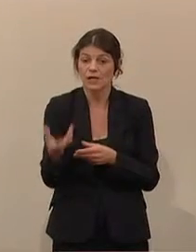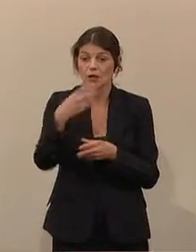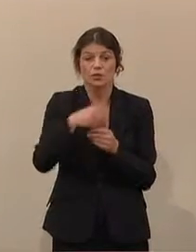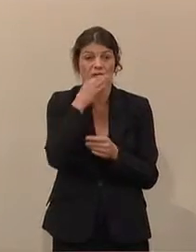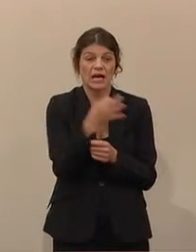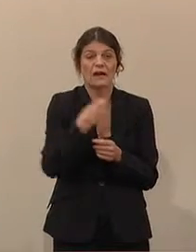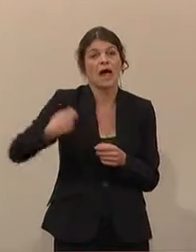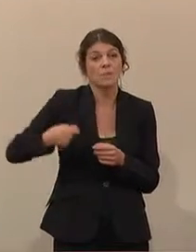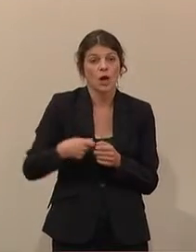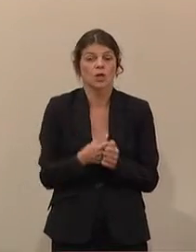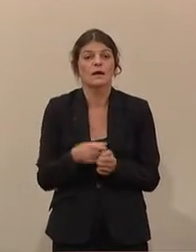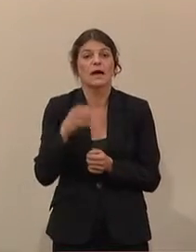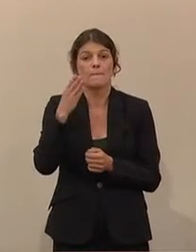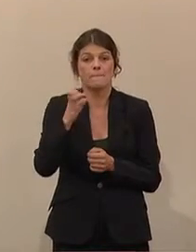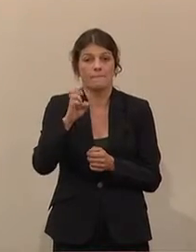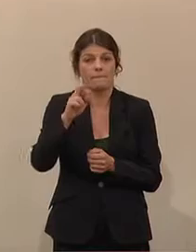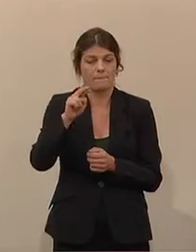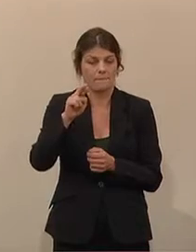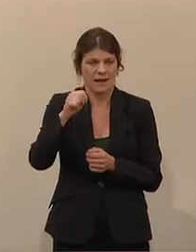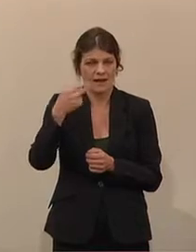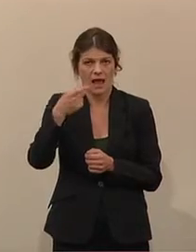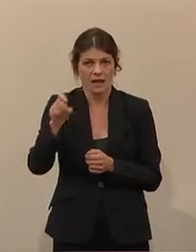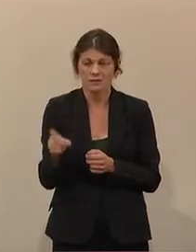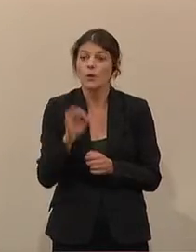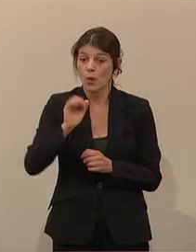Zusatzfrage von Abgeordneten Michael Bernhard.